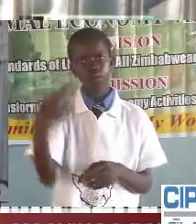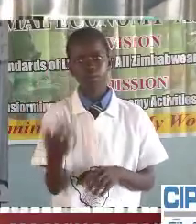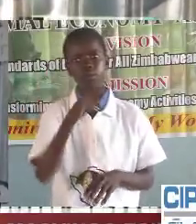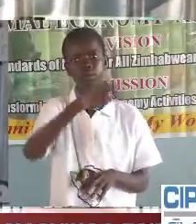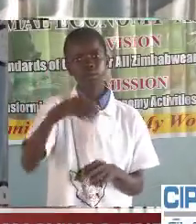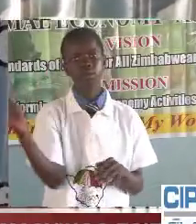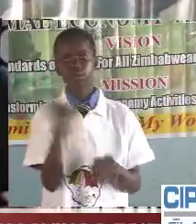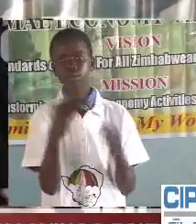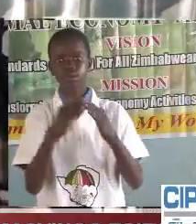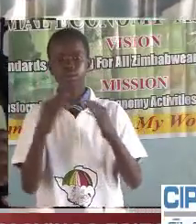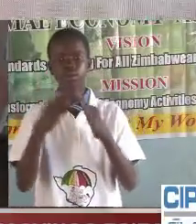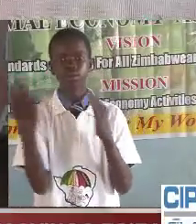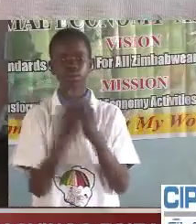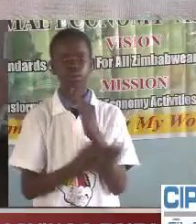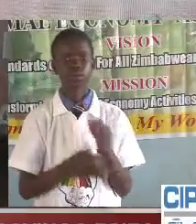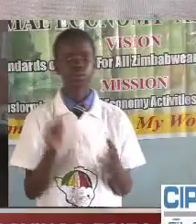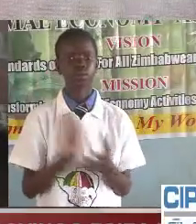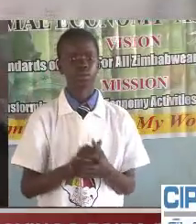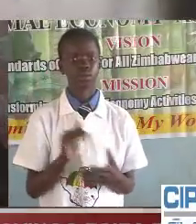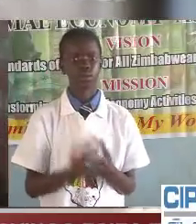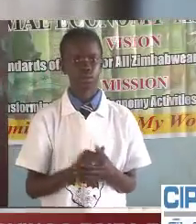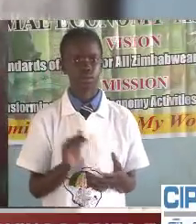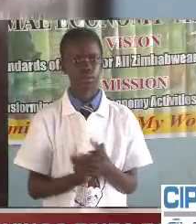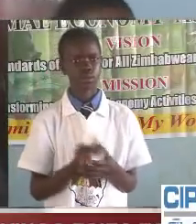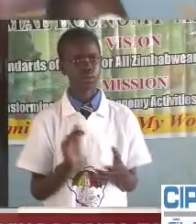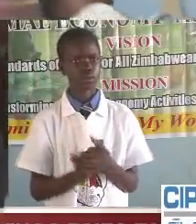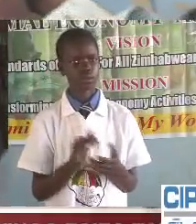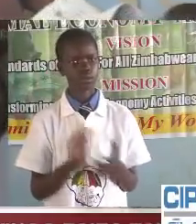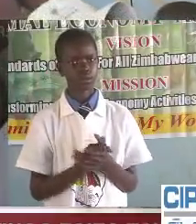dzichitambura ndatenda